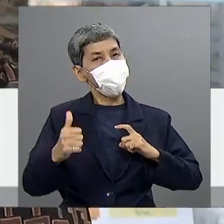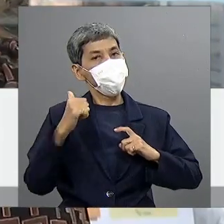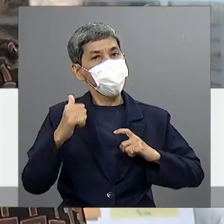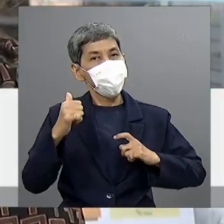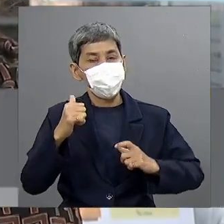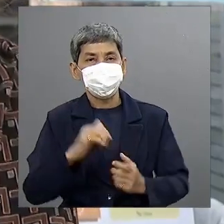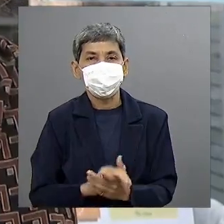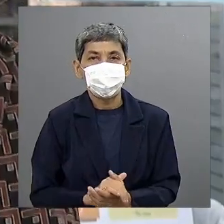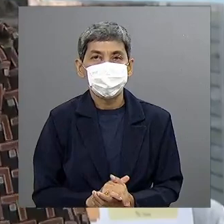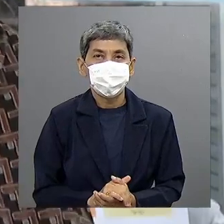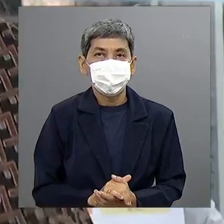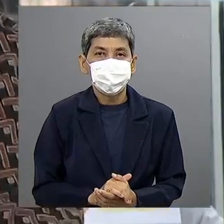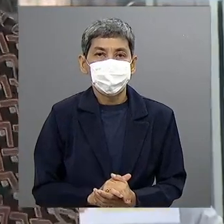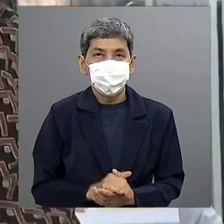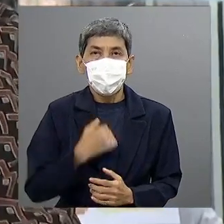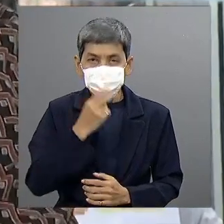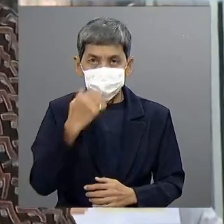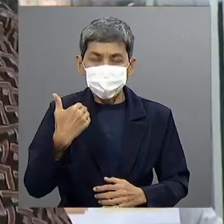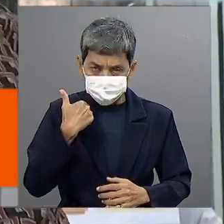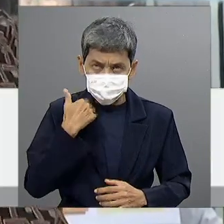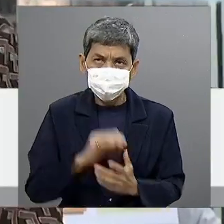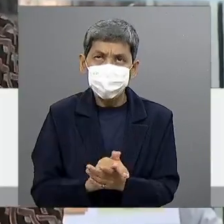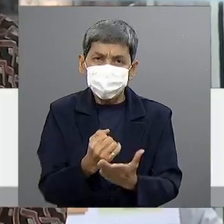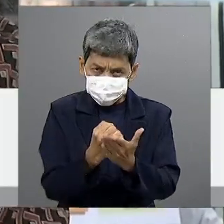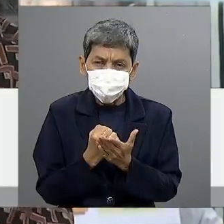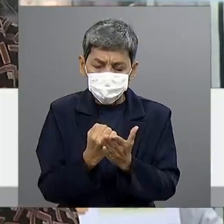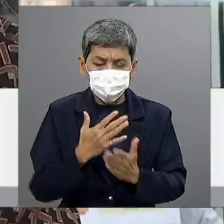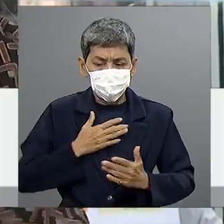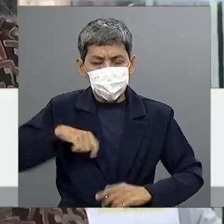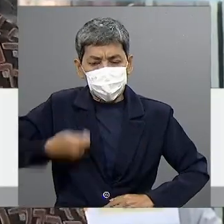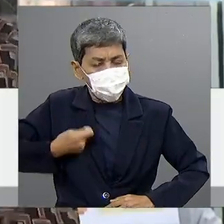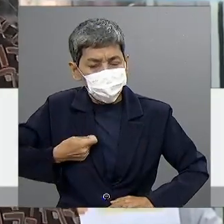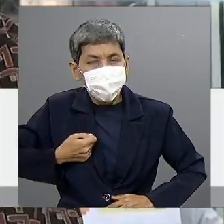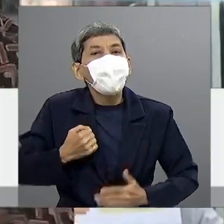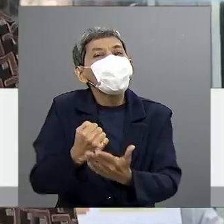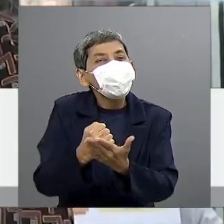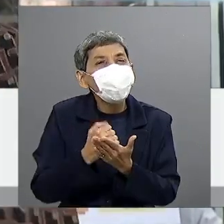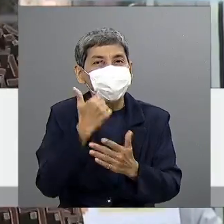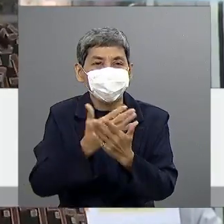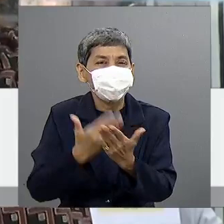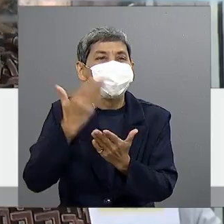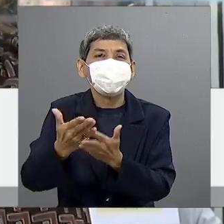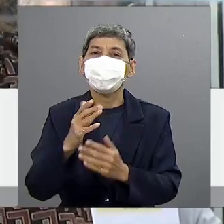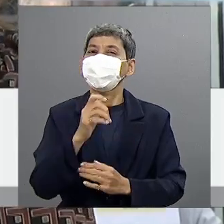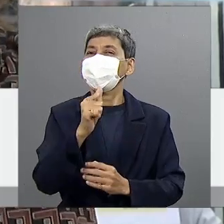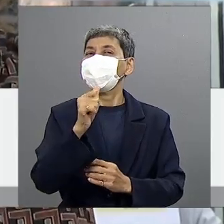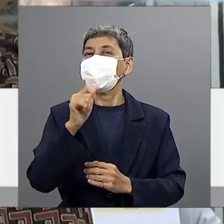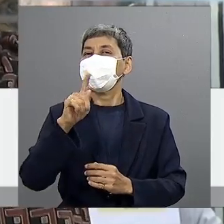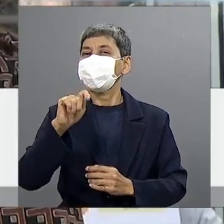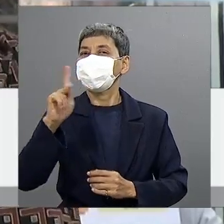ผลลัพธ์ที่ออกมาก็คือว่ามันช่วยแบ่งเบาค่าใช้จ่ายในส่วนของไอ้การซื้อชุดตรวจมาตรวจเพราะว่าเราตร